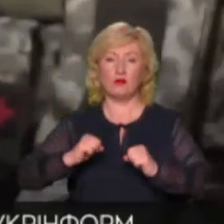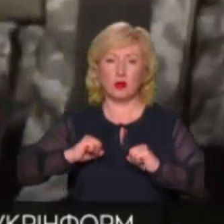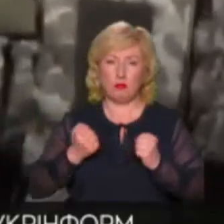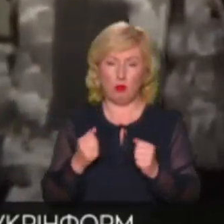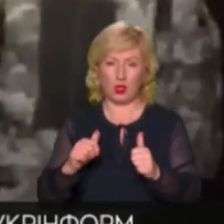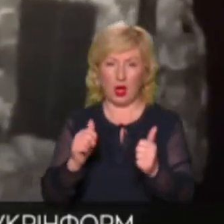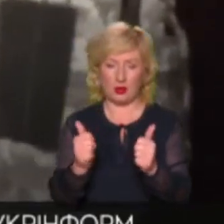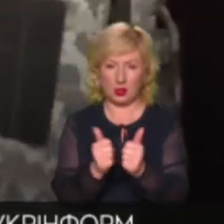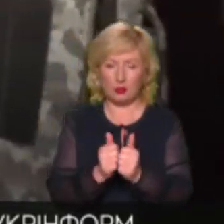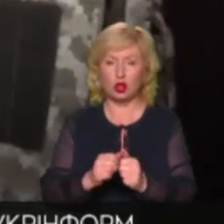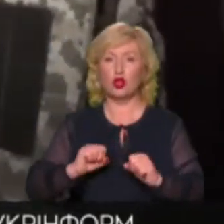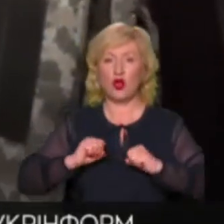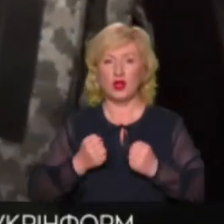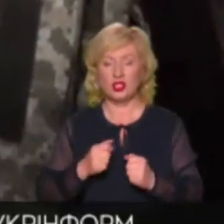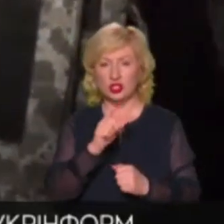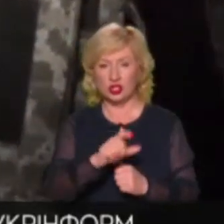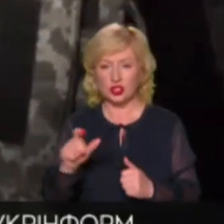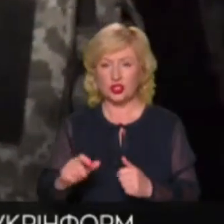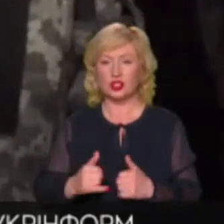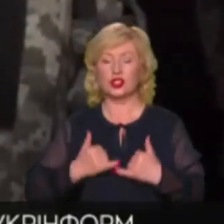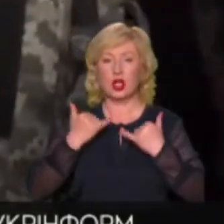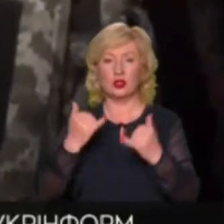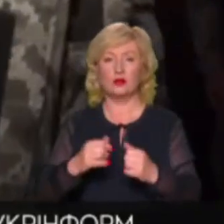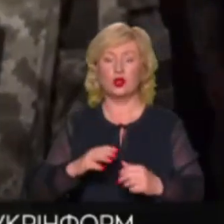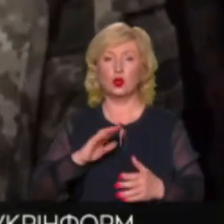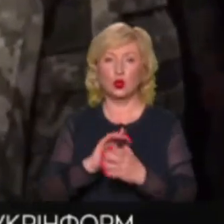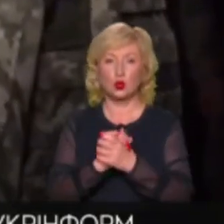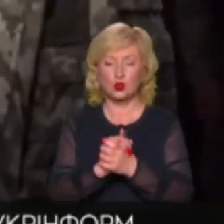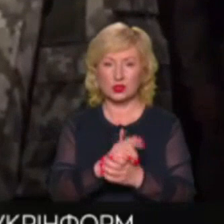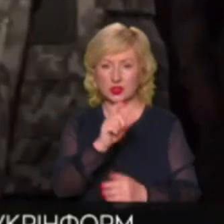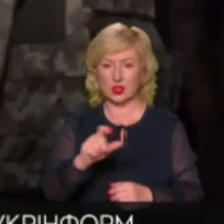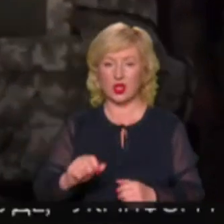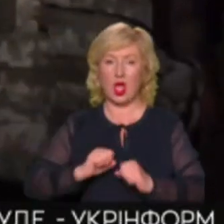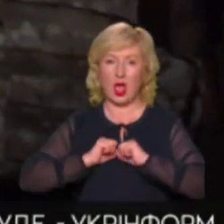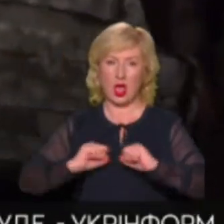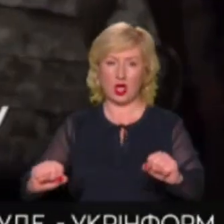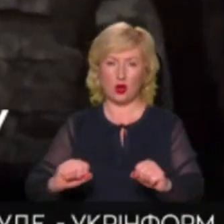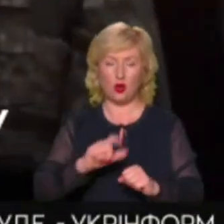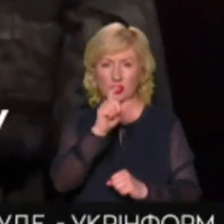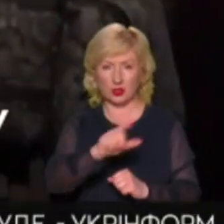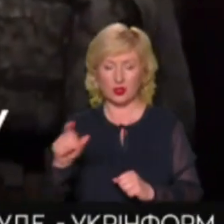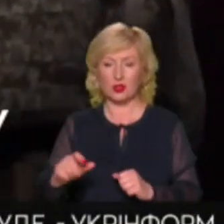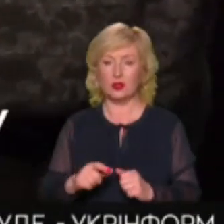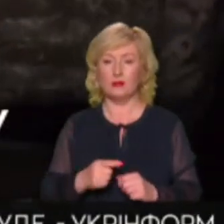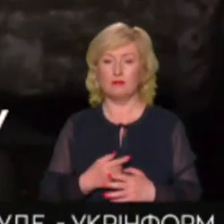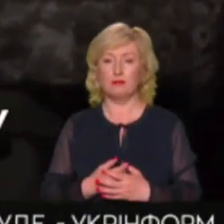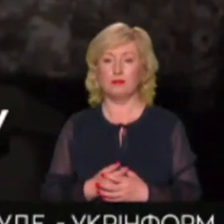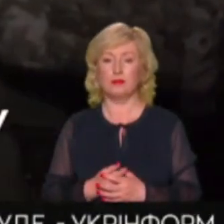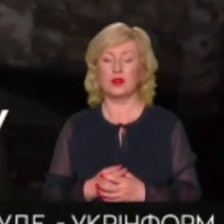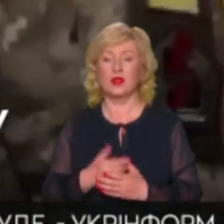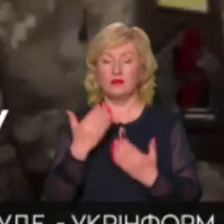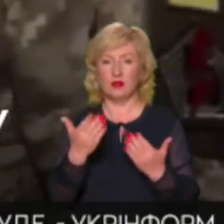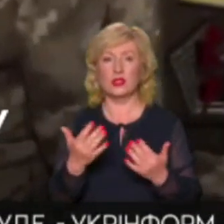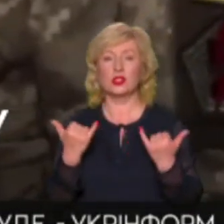шановні товариші, шановні бойові друзі, шановні герої, тому що ви герої, ви